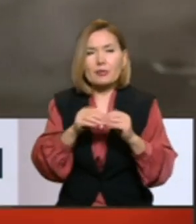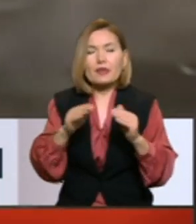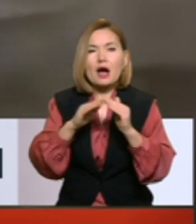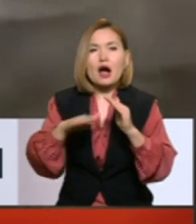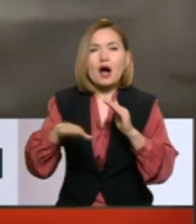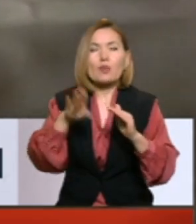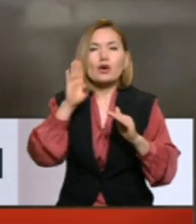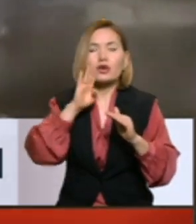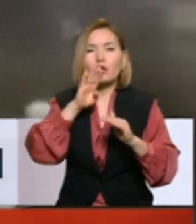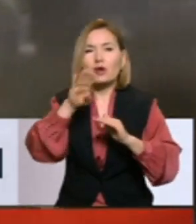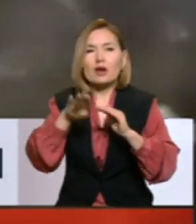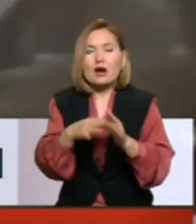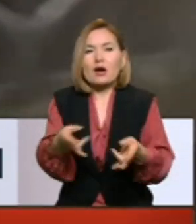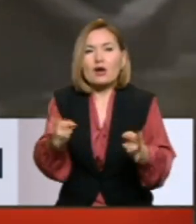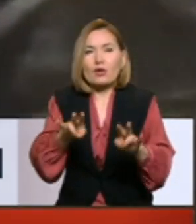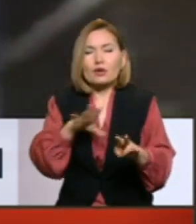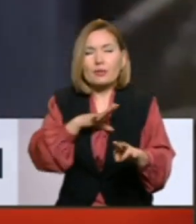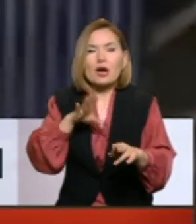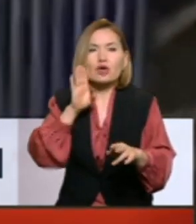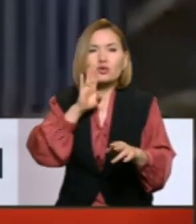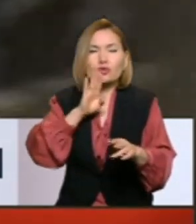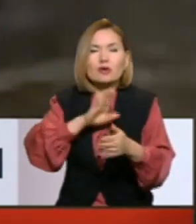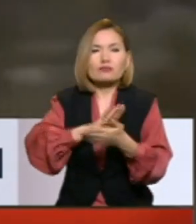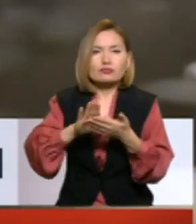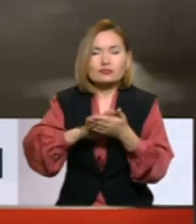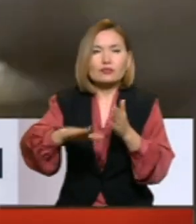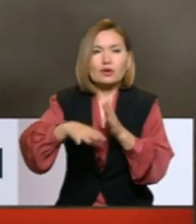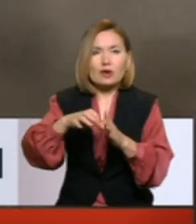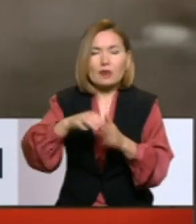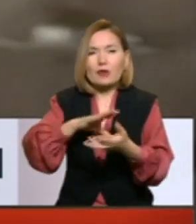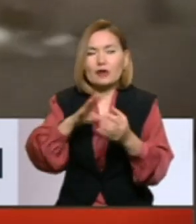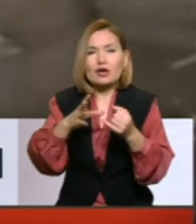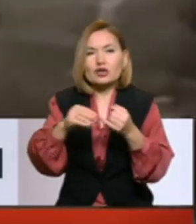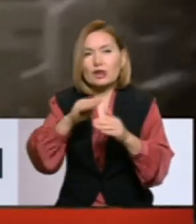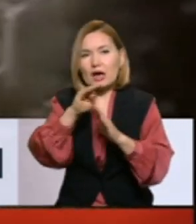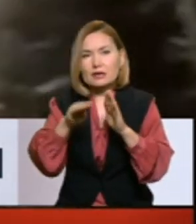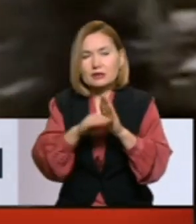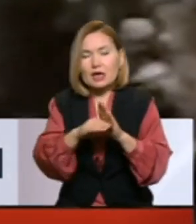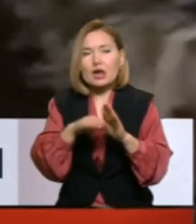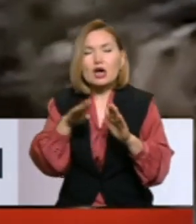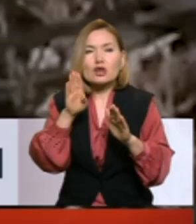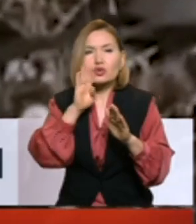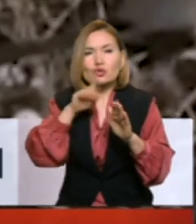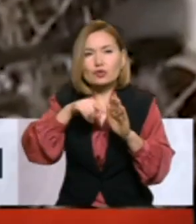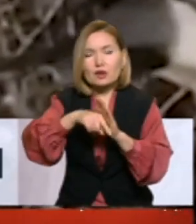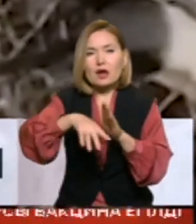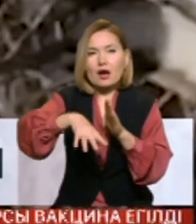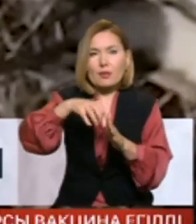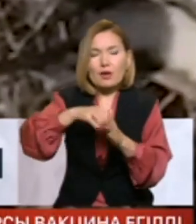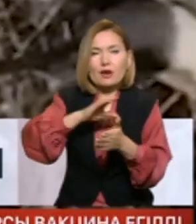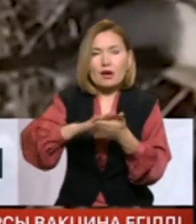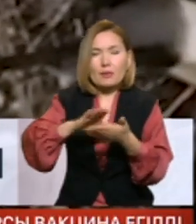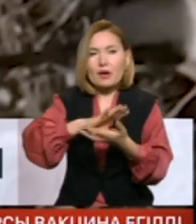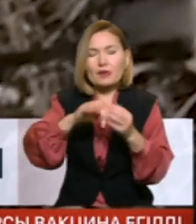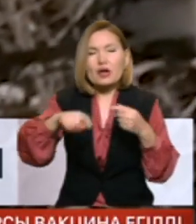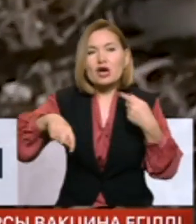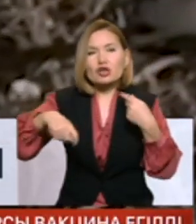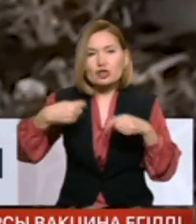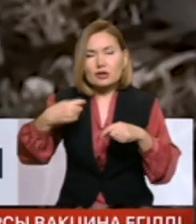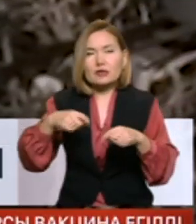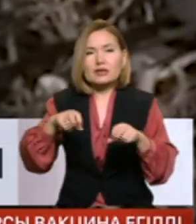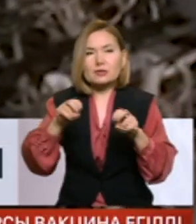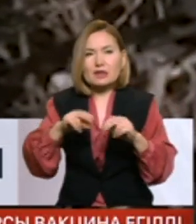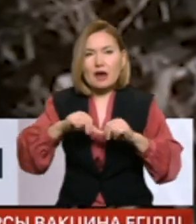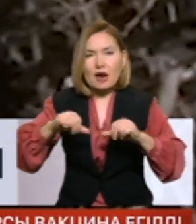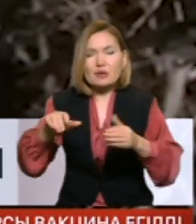мен үйлерді суды толық тазартылды. Қазір тек жертөледегі су шығарылып жатыр. Риддер қаласының әкімдігі шығынды есептеу үшін арнайы